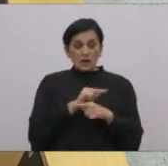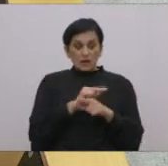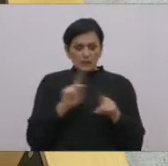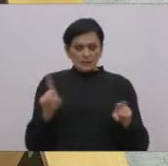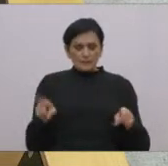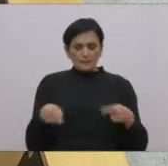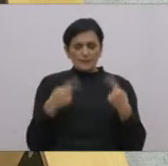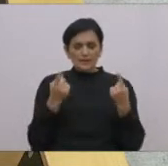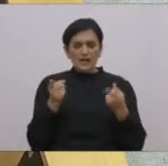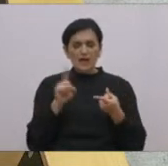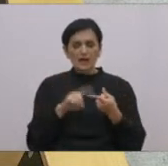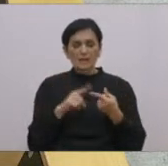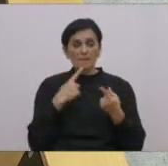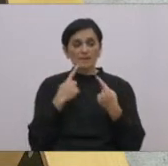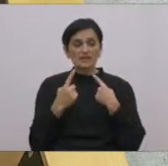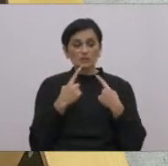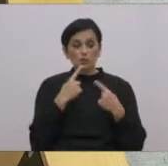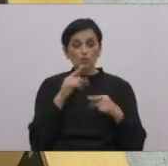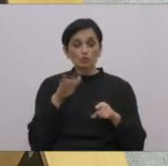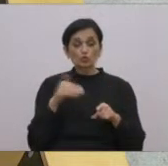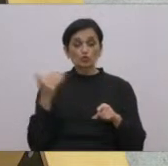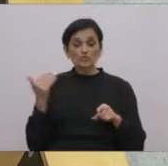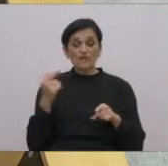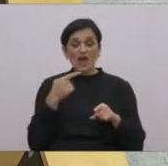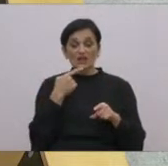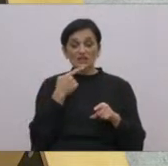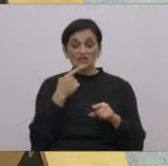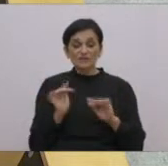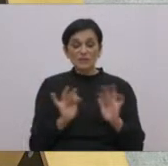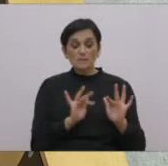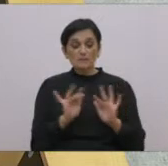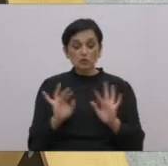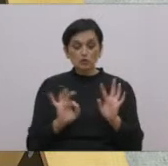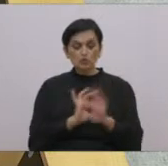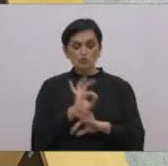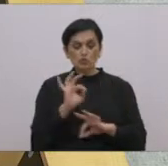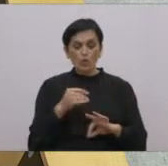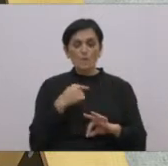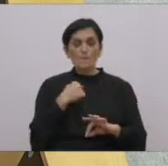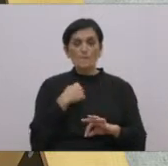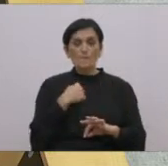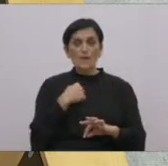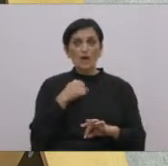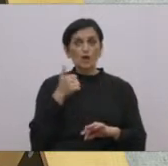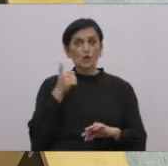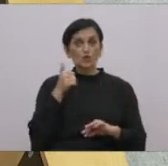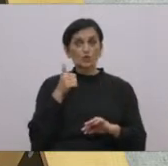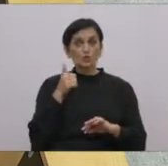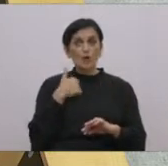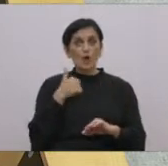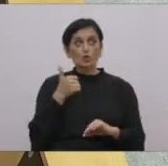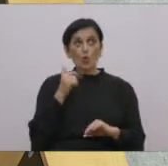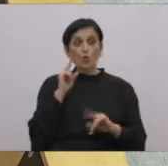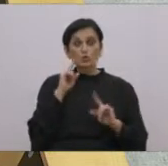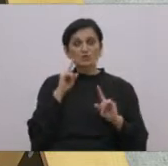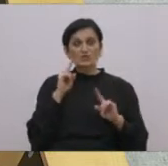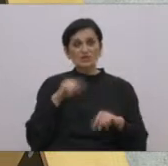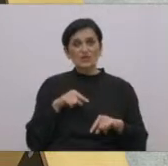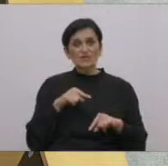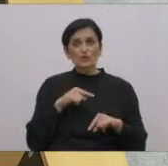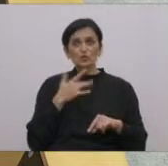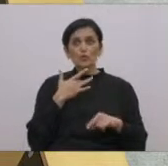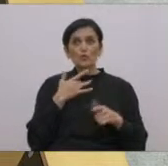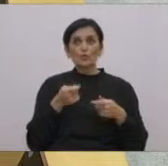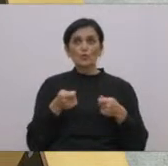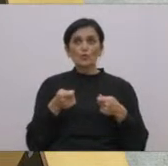რეაბილიტაციებთან დაკავშირებით ისაუბრეთ, თუმცა თქვენ აღნიშნეთ მიმდინარე პროექტები. Მე რამდენადაც საქმის კურსში ვარ, სულ